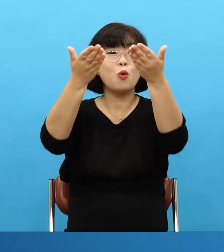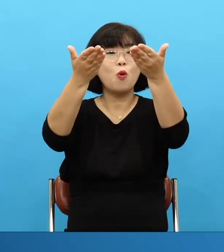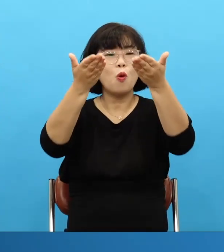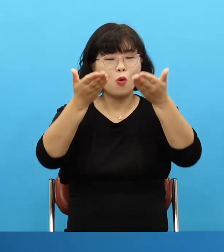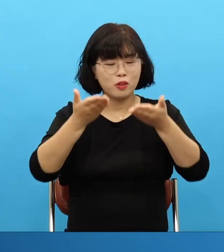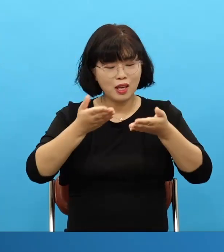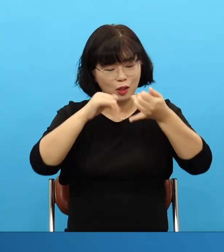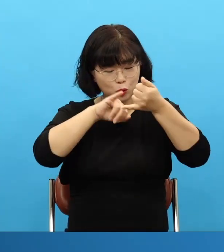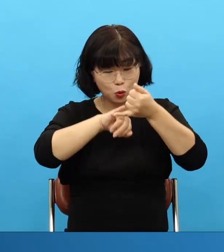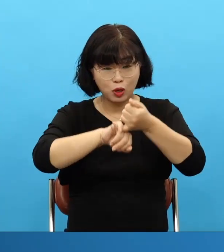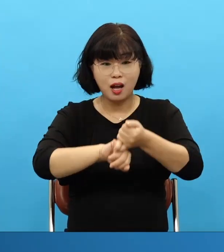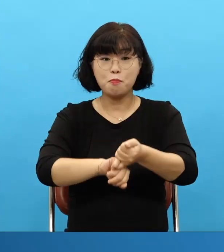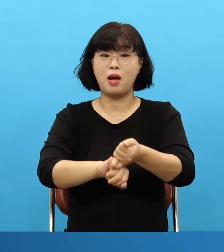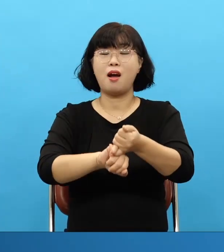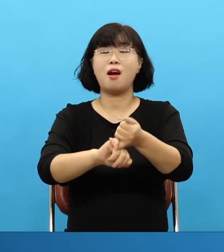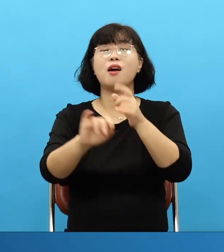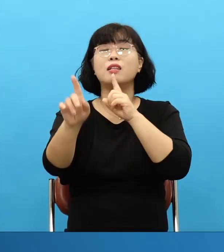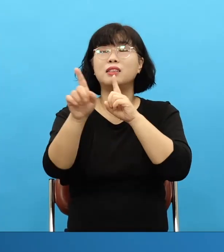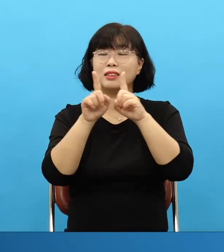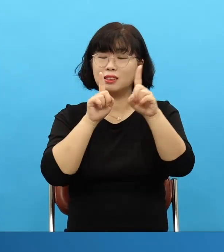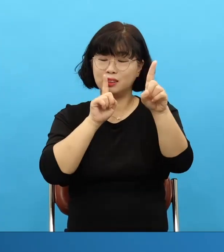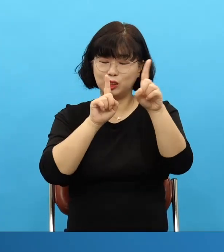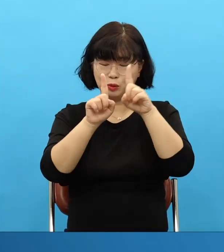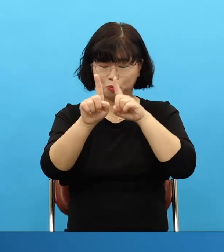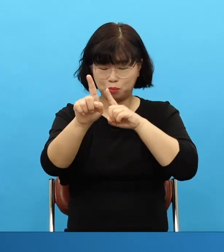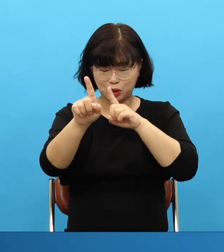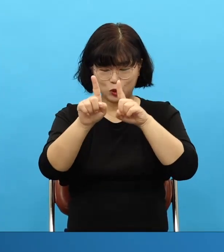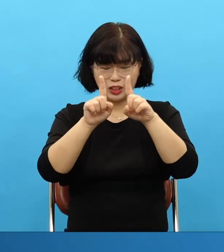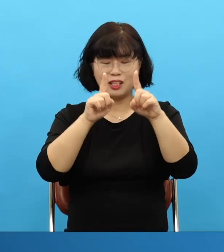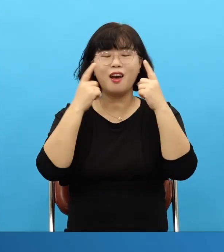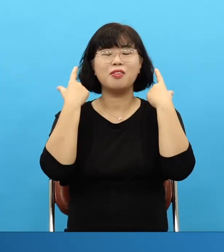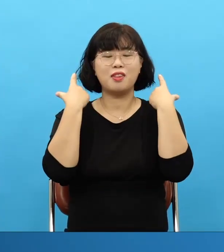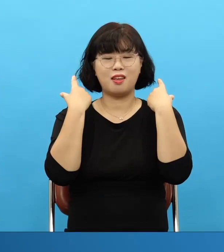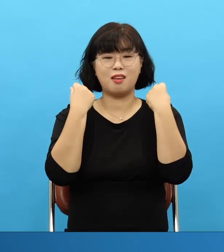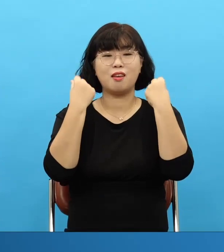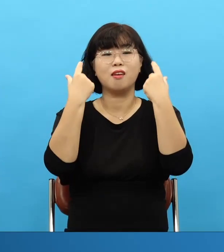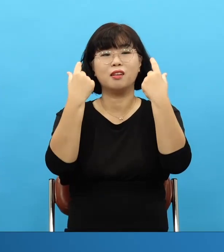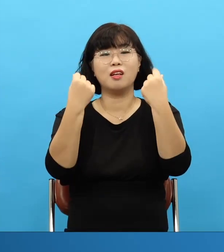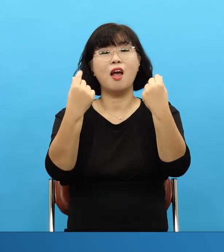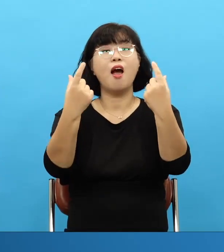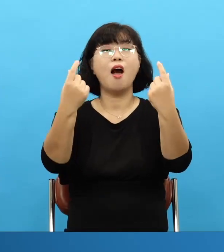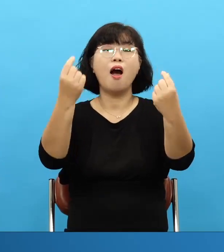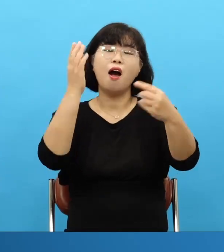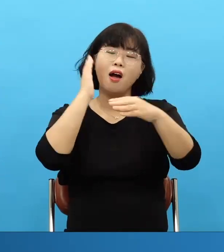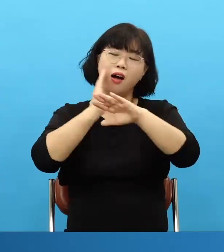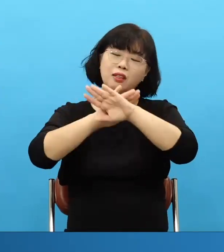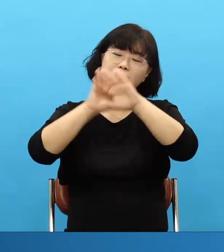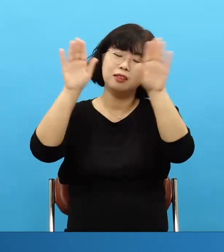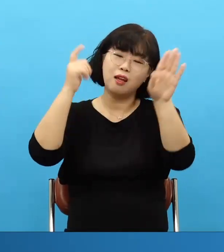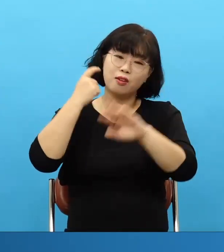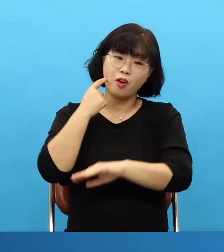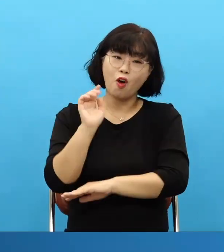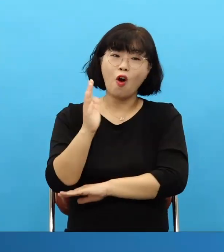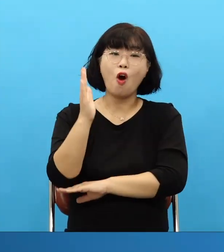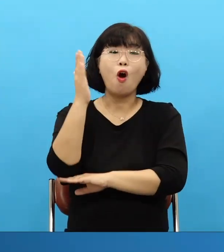지키시기로 약속한 말씀 변치 않네